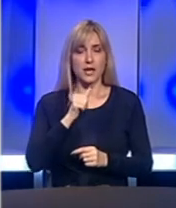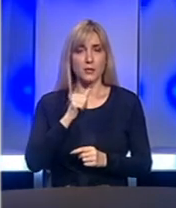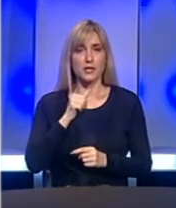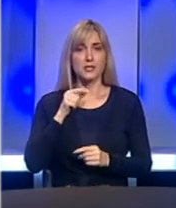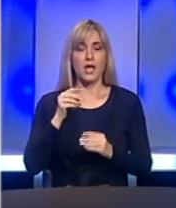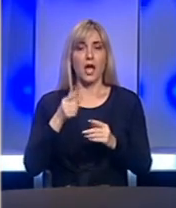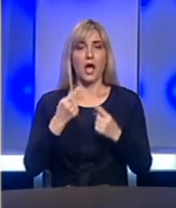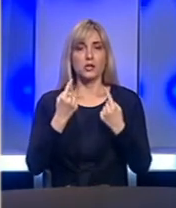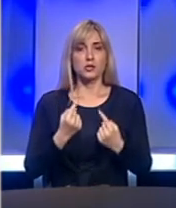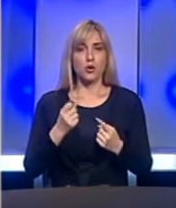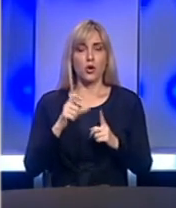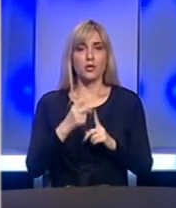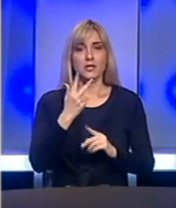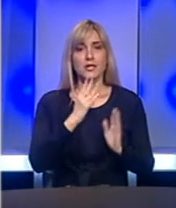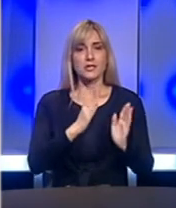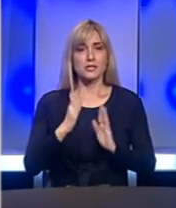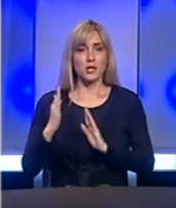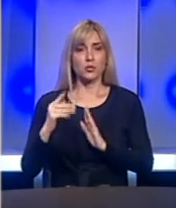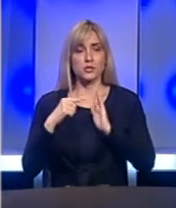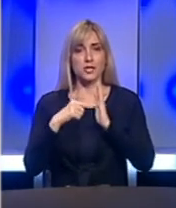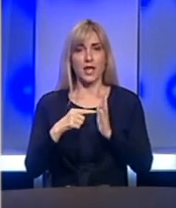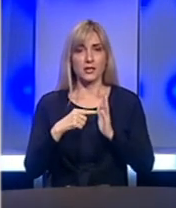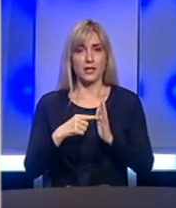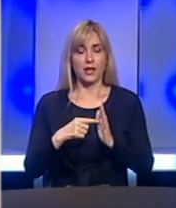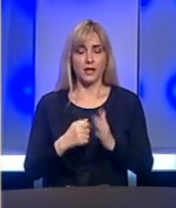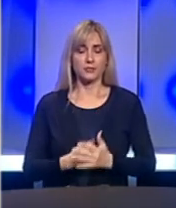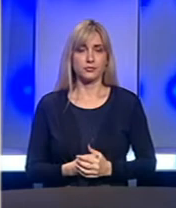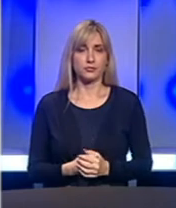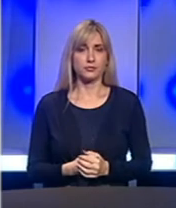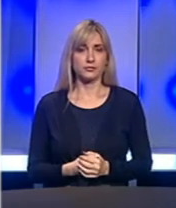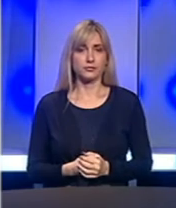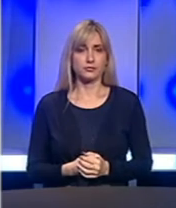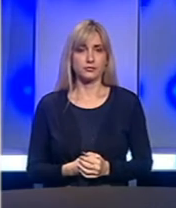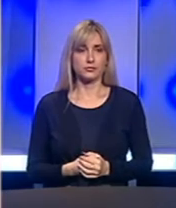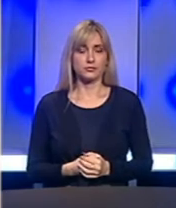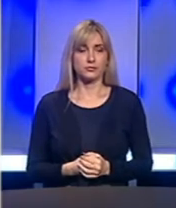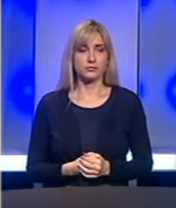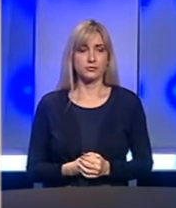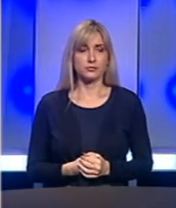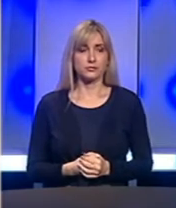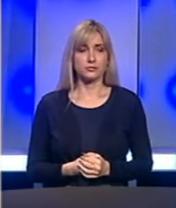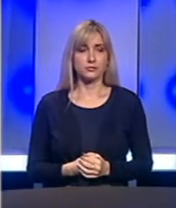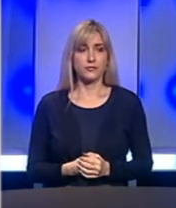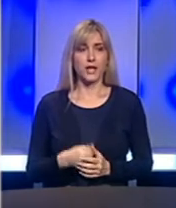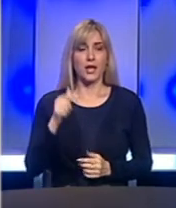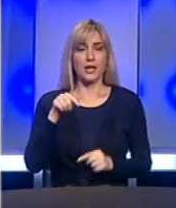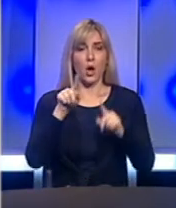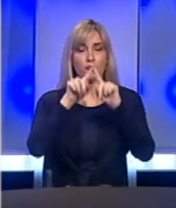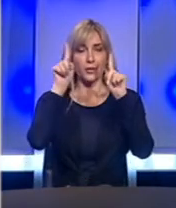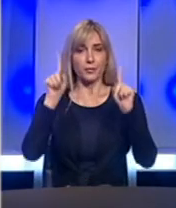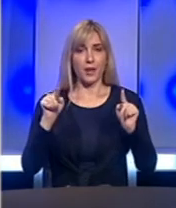od još tri ciklusa dijela Ruke na licu, suze i zagrljaji. Na ovim platnima autor